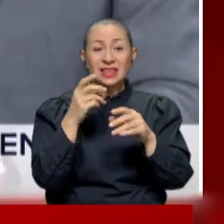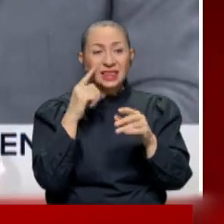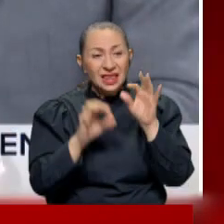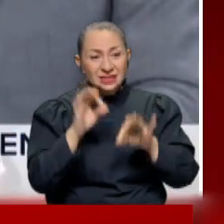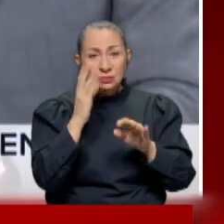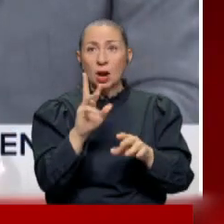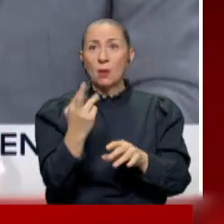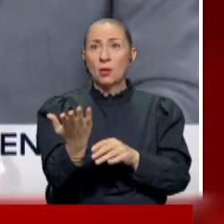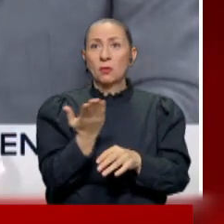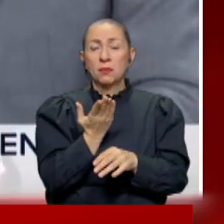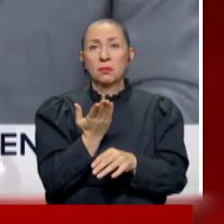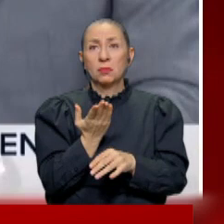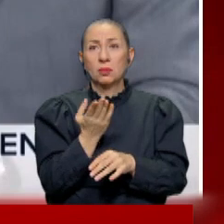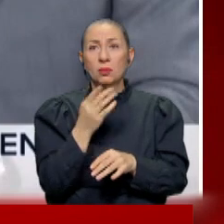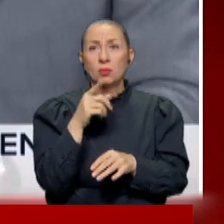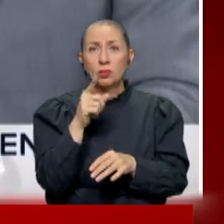böyle bir rapor geldi.